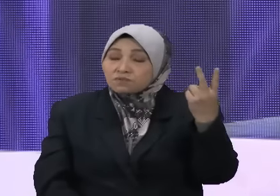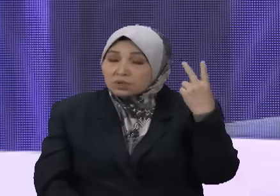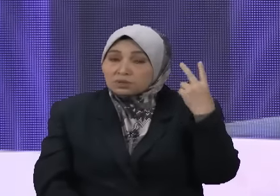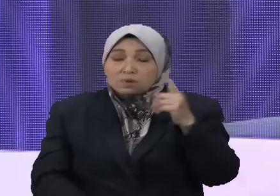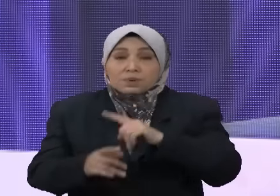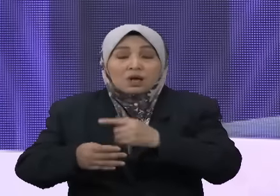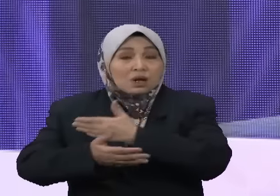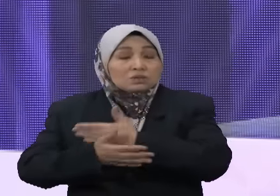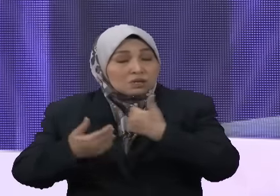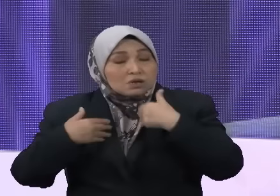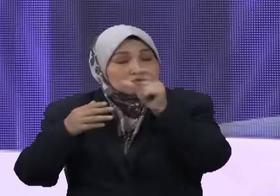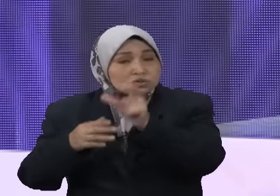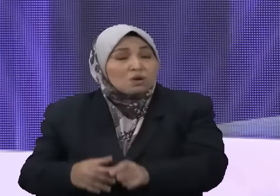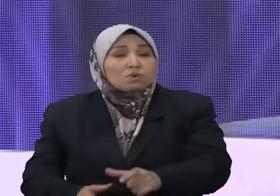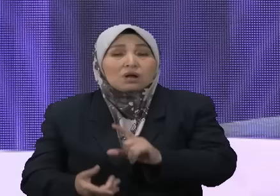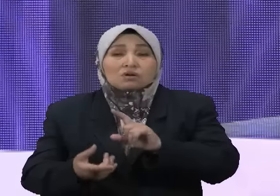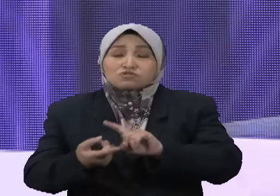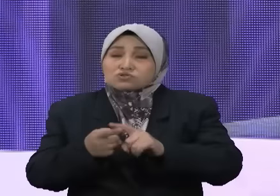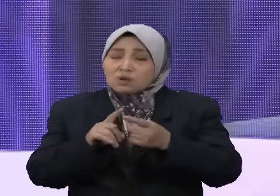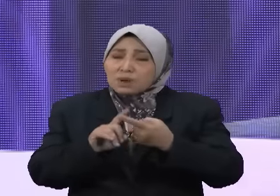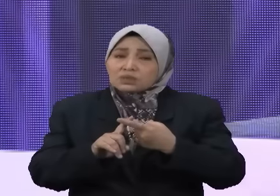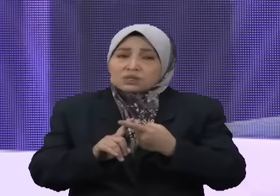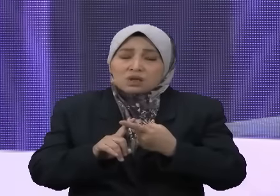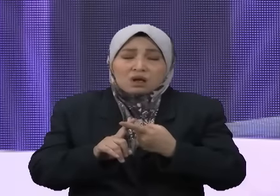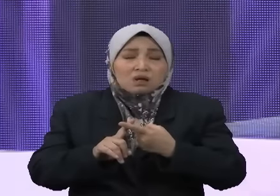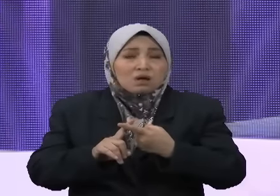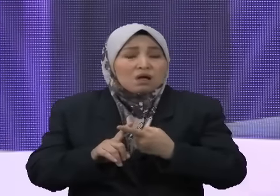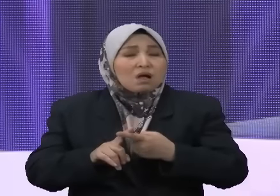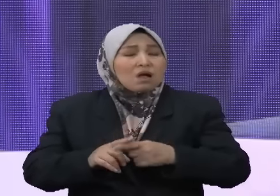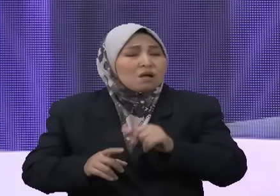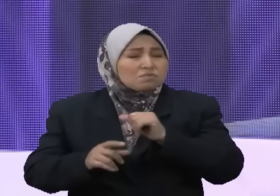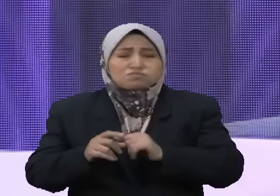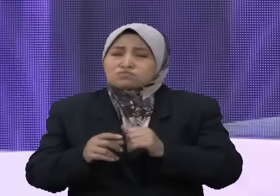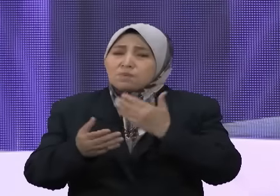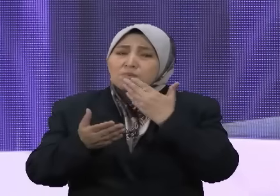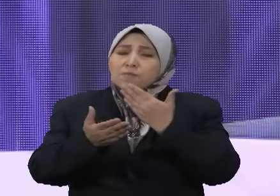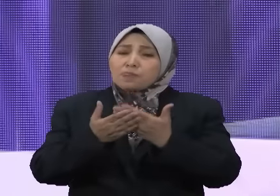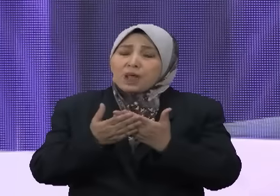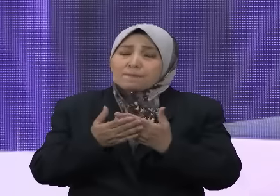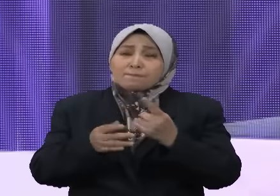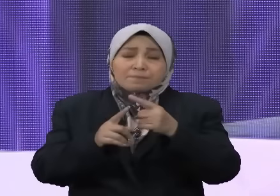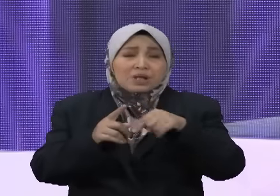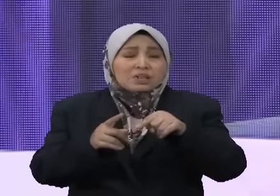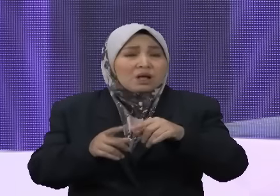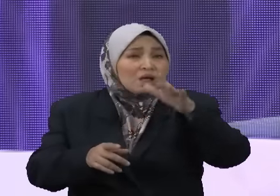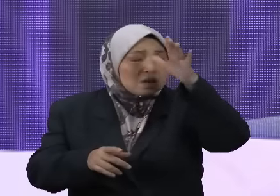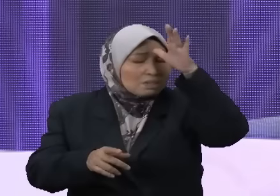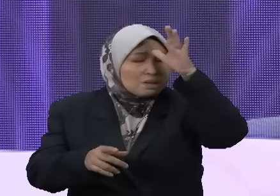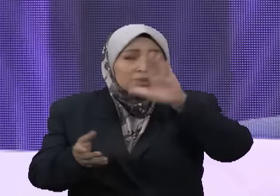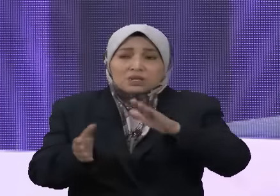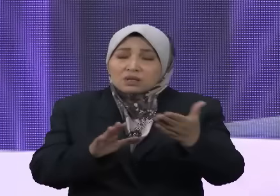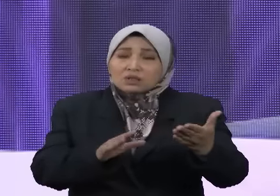tetapi anaknya adalah seorang sahabi kita kata sahabat yang agung kan ketika mana Ayah dia meninggal Dia datang kepada nabi